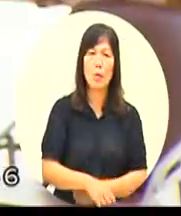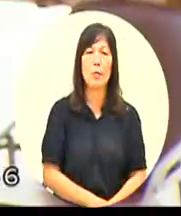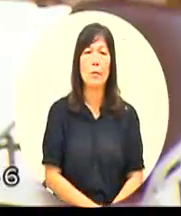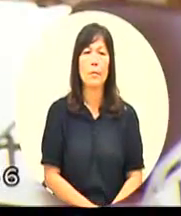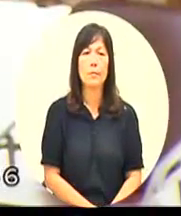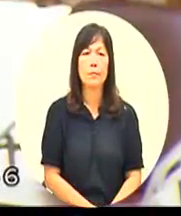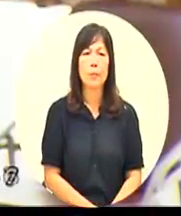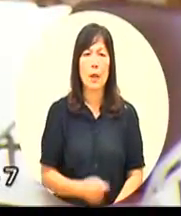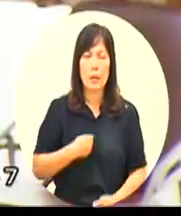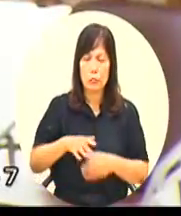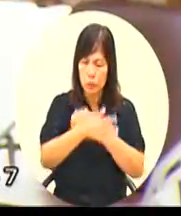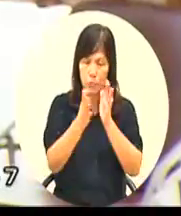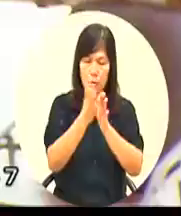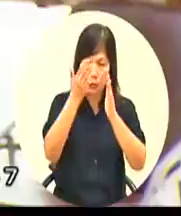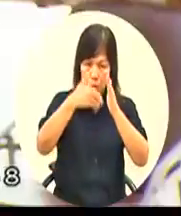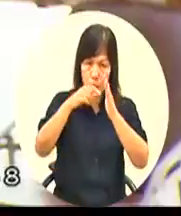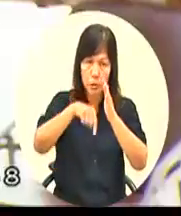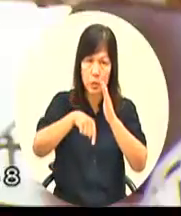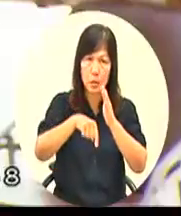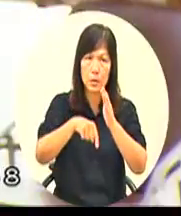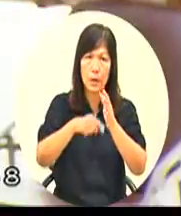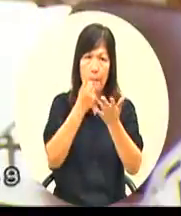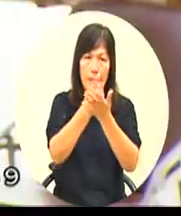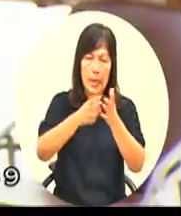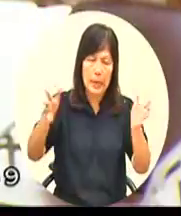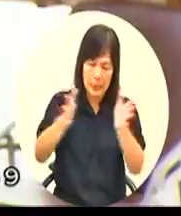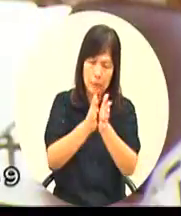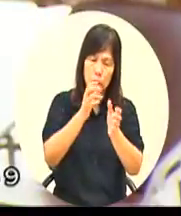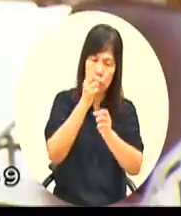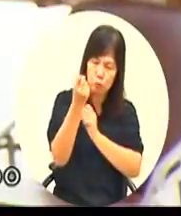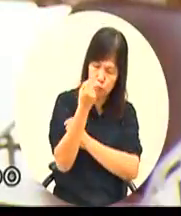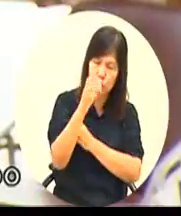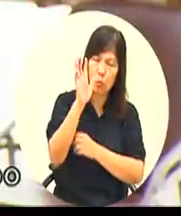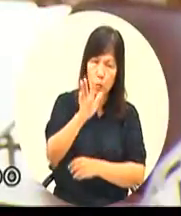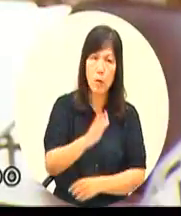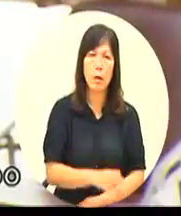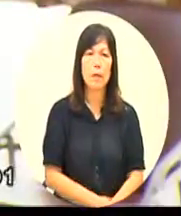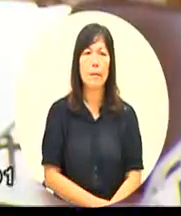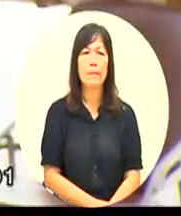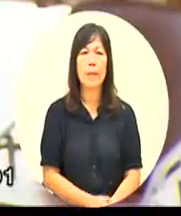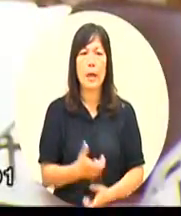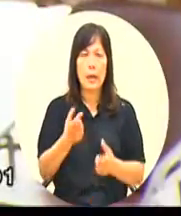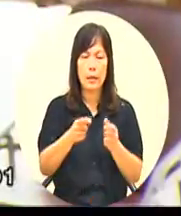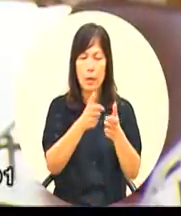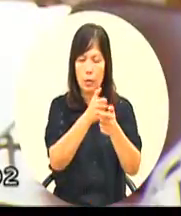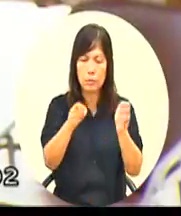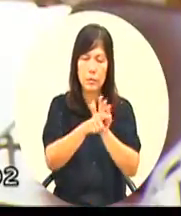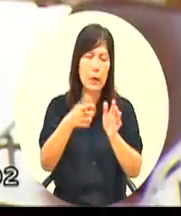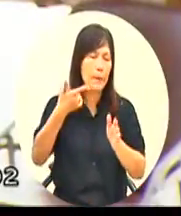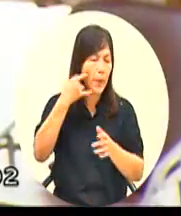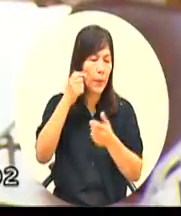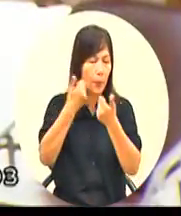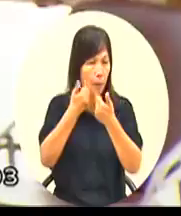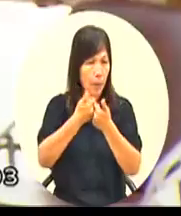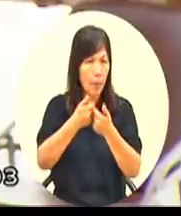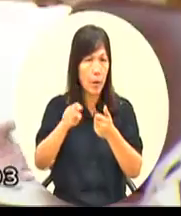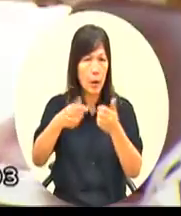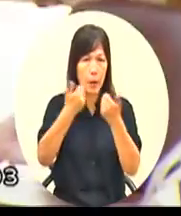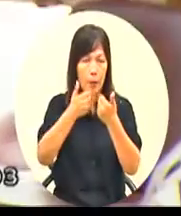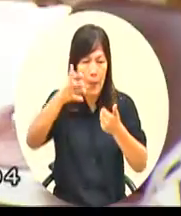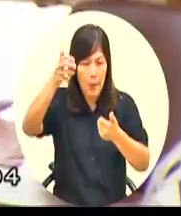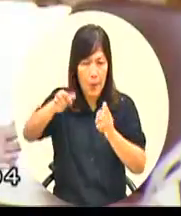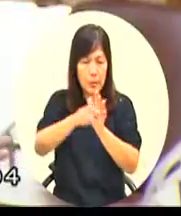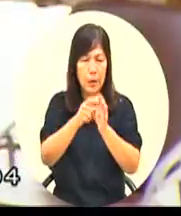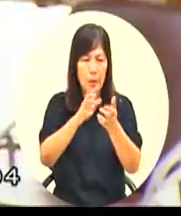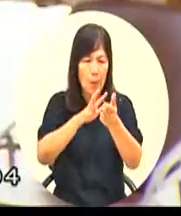个学校的大家真的都动起来，所以我真的也感谢我们家长会哦。在会场吼，啊，带真